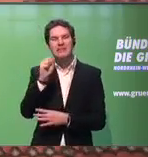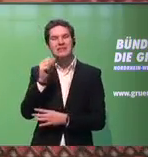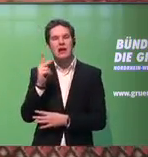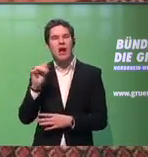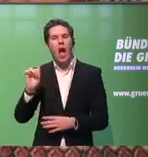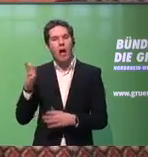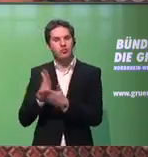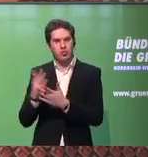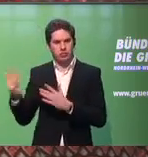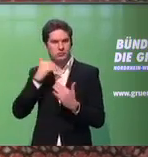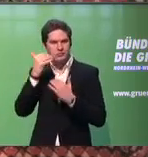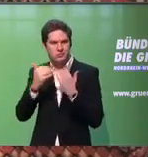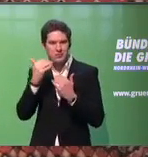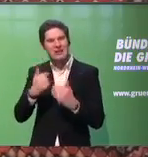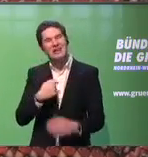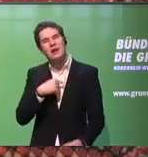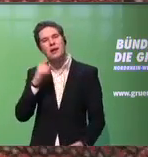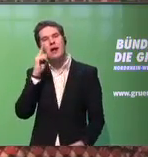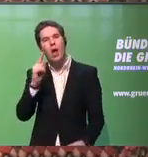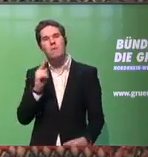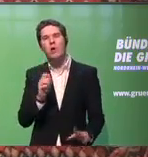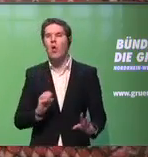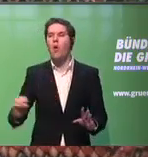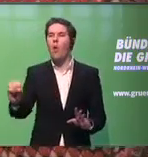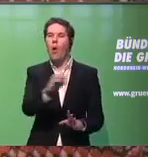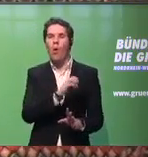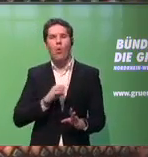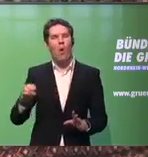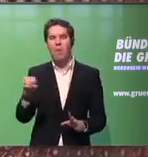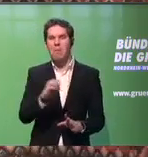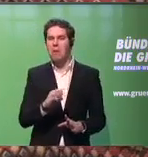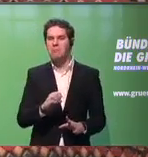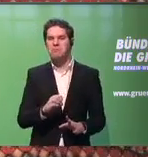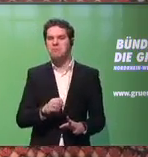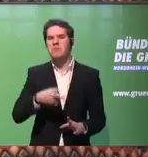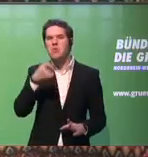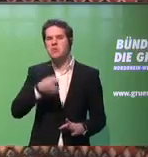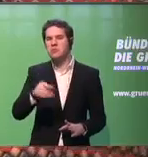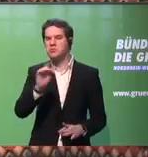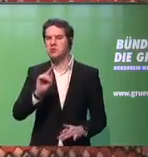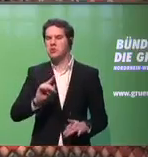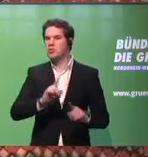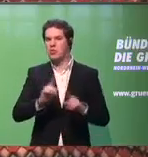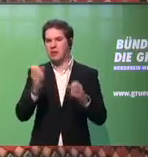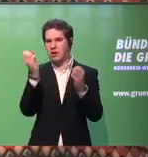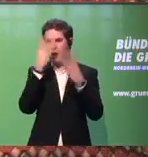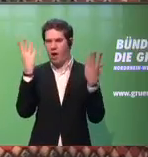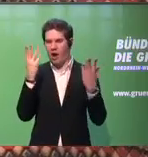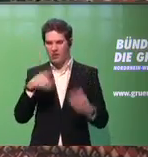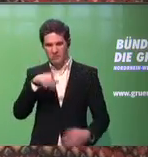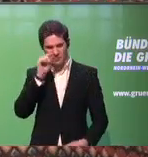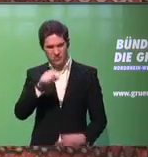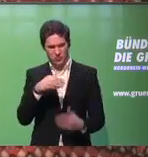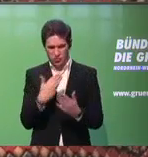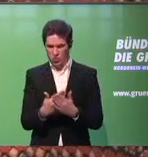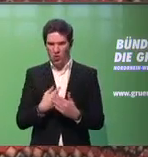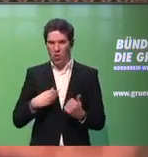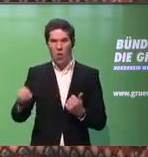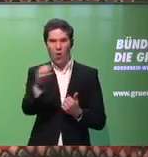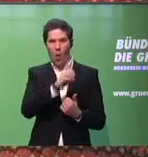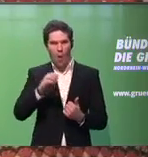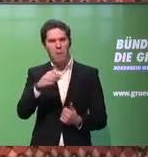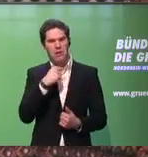glaube, dass den Europäern insgesamt noch nicht klar ist, dass dieses TTIP viele der Dinge, die wir an der Europäischen